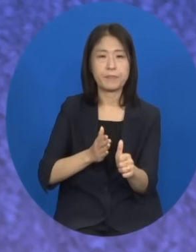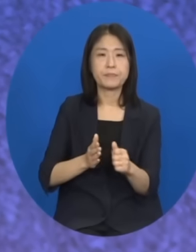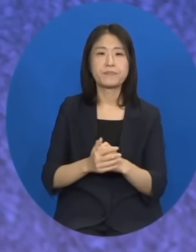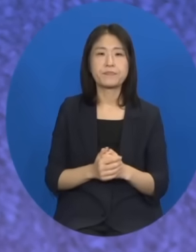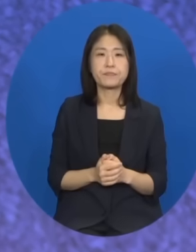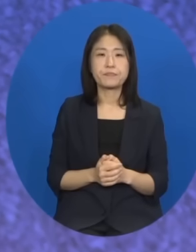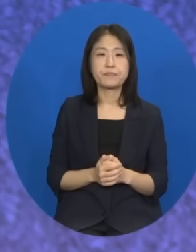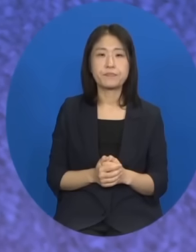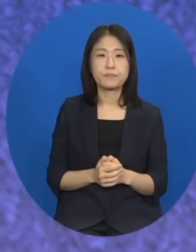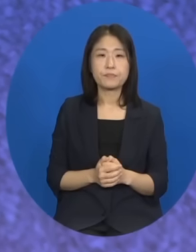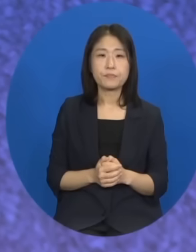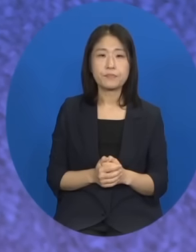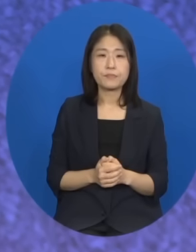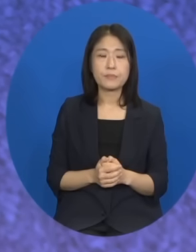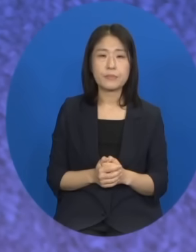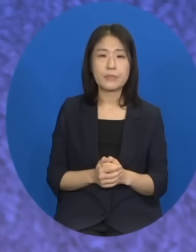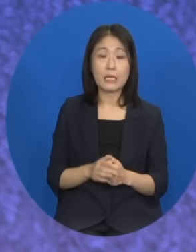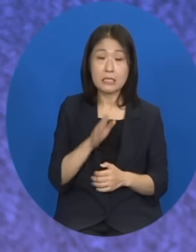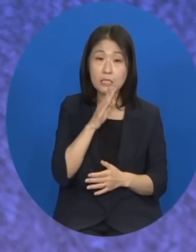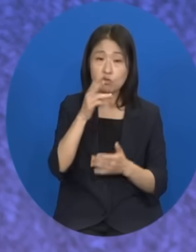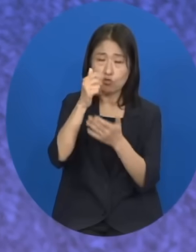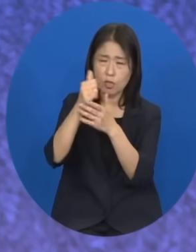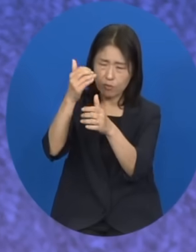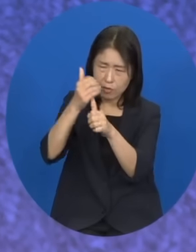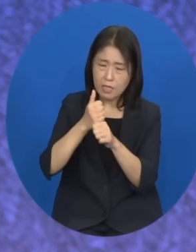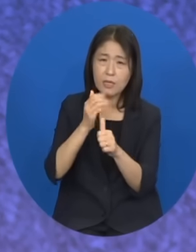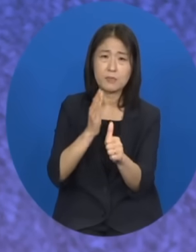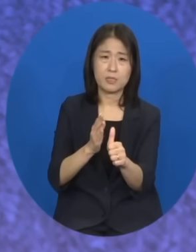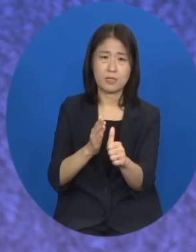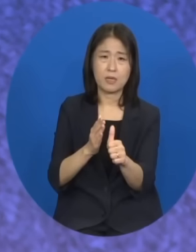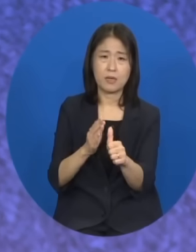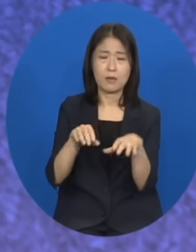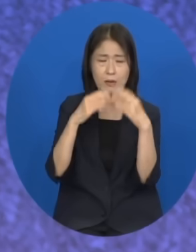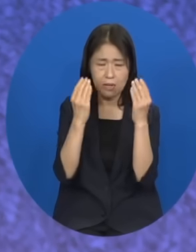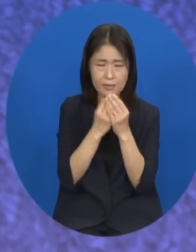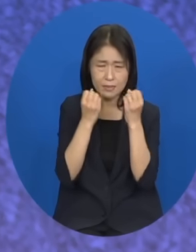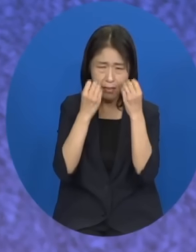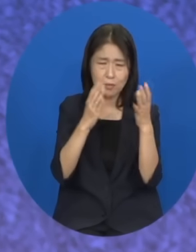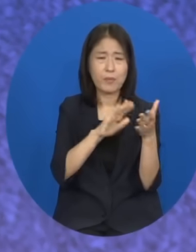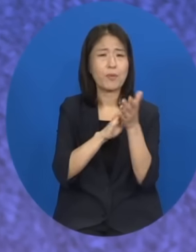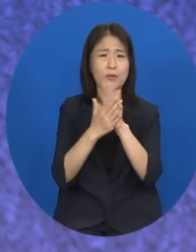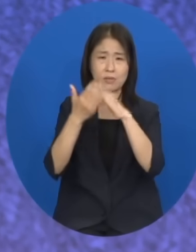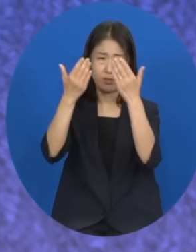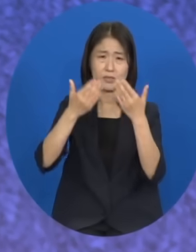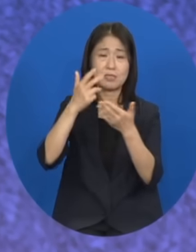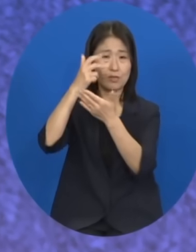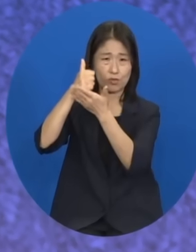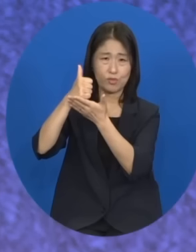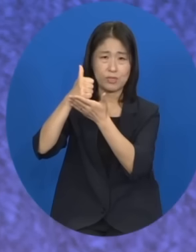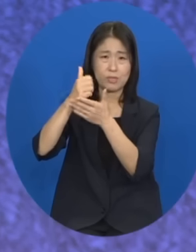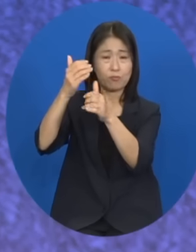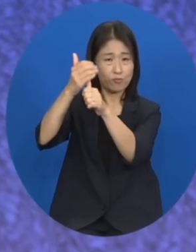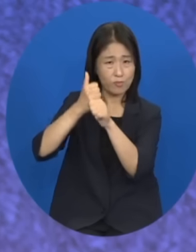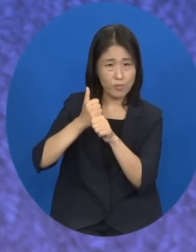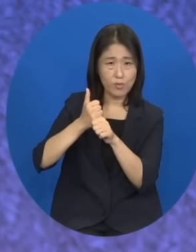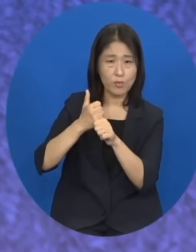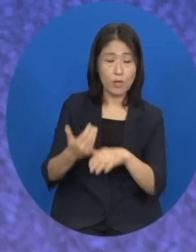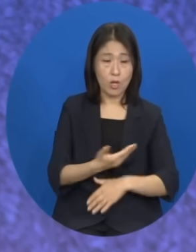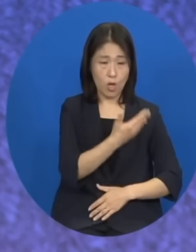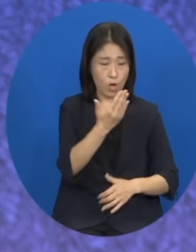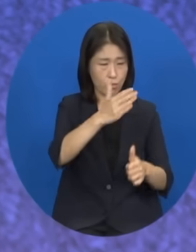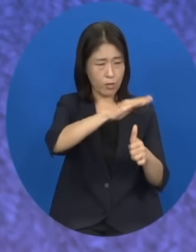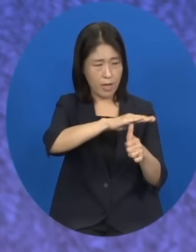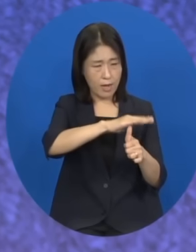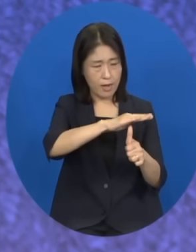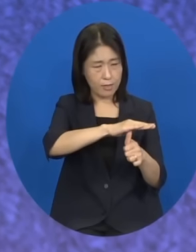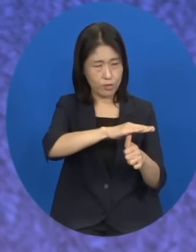정말 주님을 붙잡으시기 바랍니다. 여러분을 완전히 새롭게 하실 주님을 온전히 붙잡으시고 주님이 여러분에게 안수하실